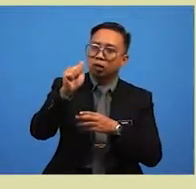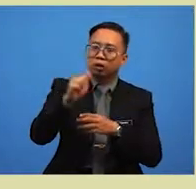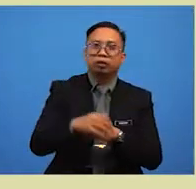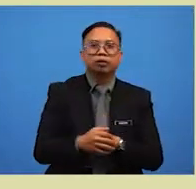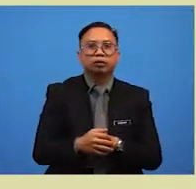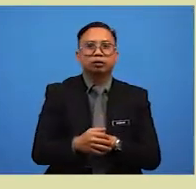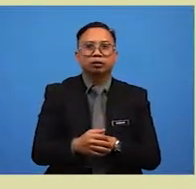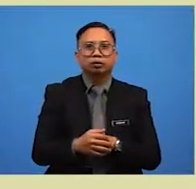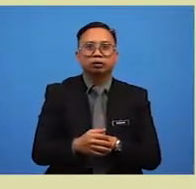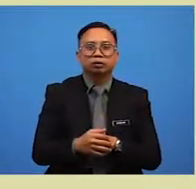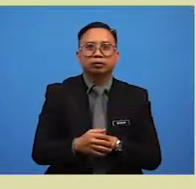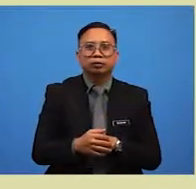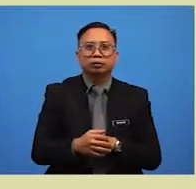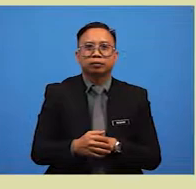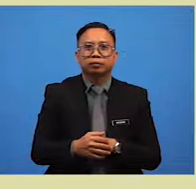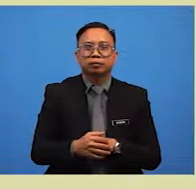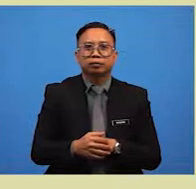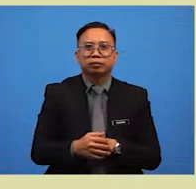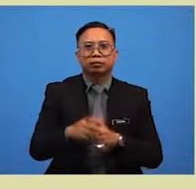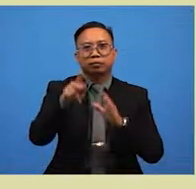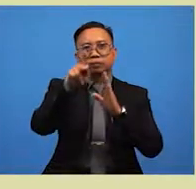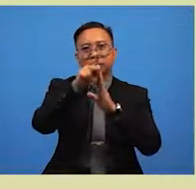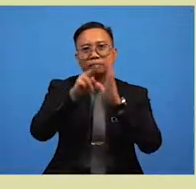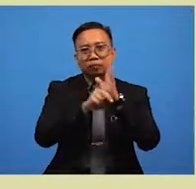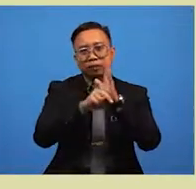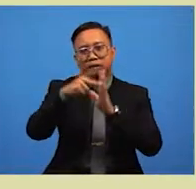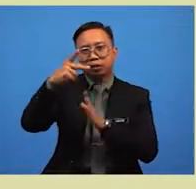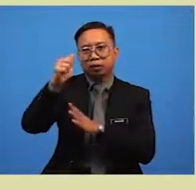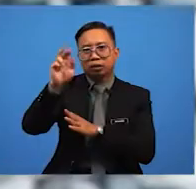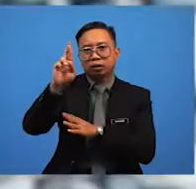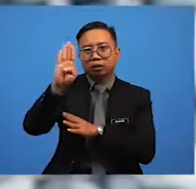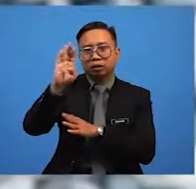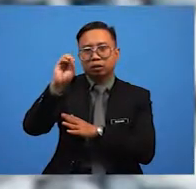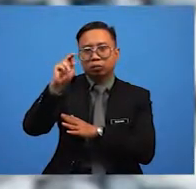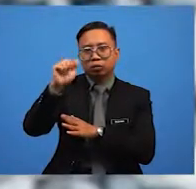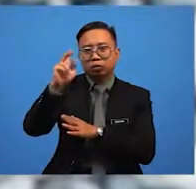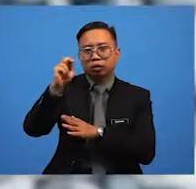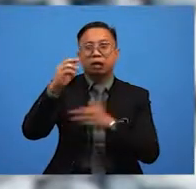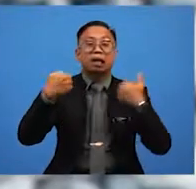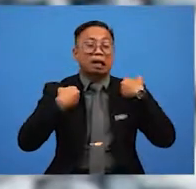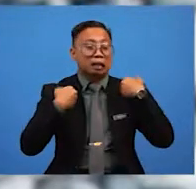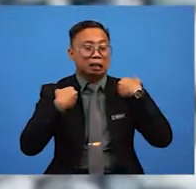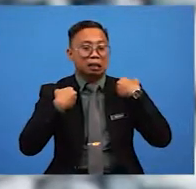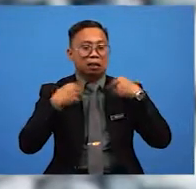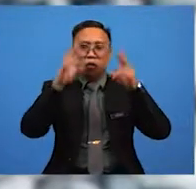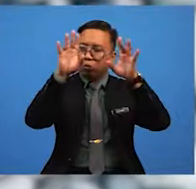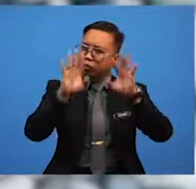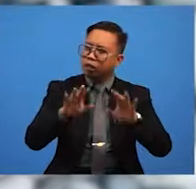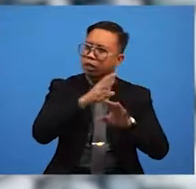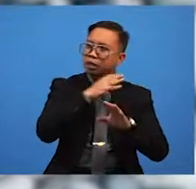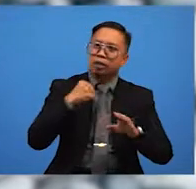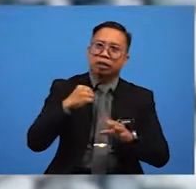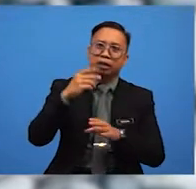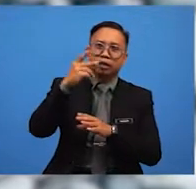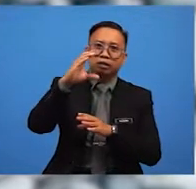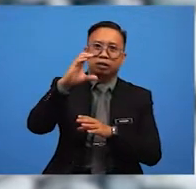proses pengkarbonan. Pengkarbonan berlaku dengan adanya hujan dan gas karbon dioksida di